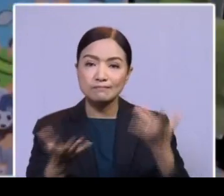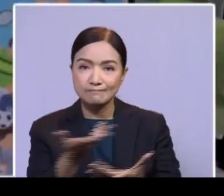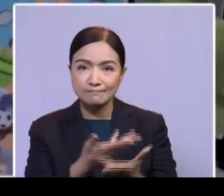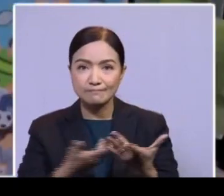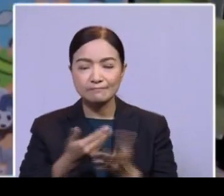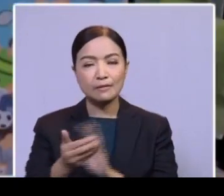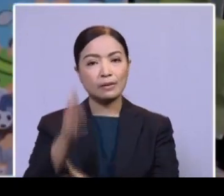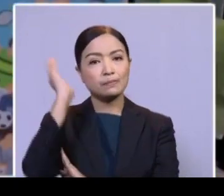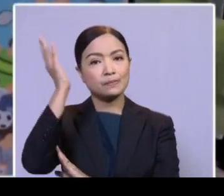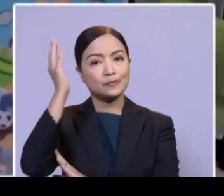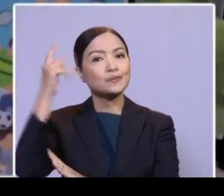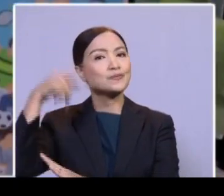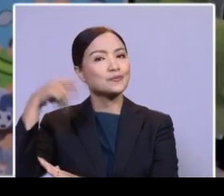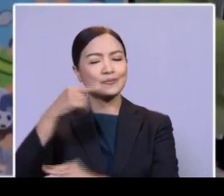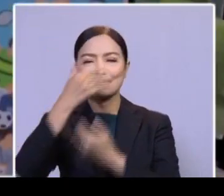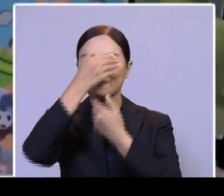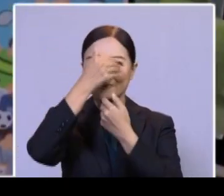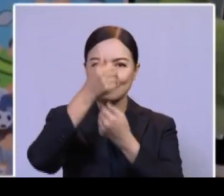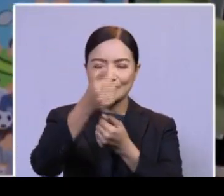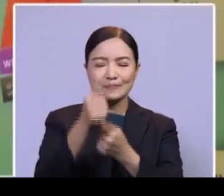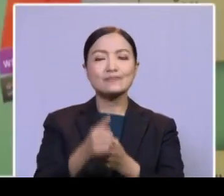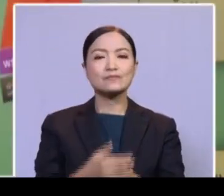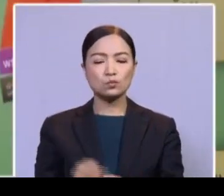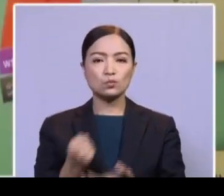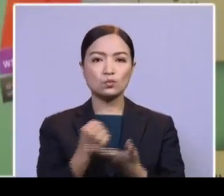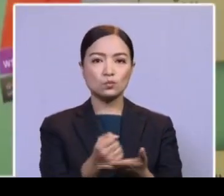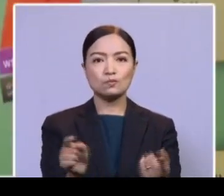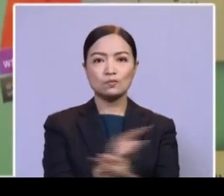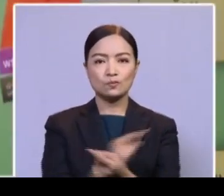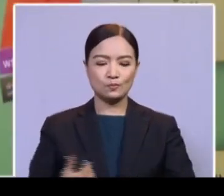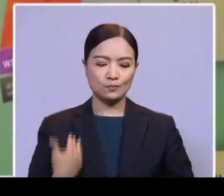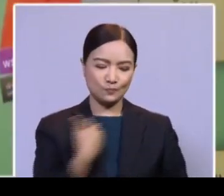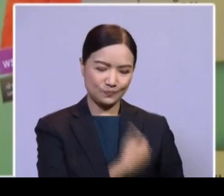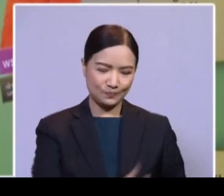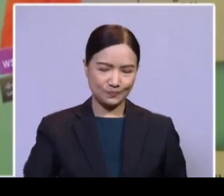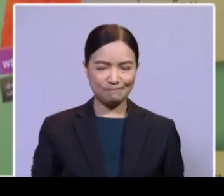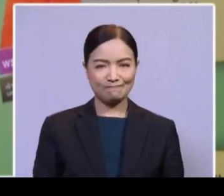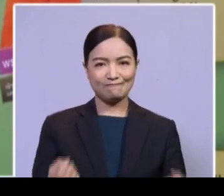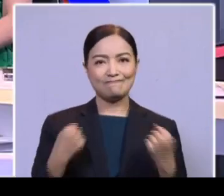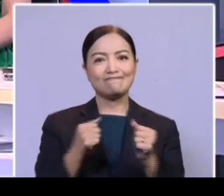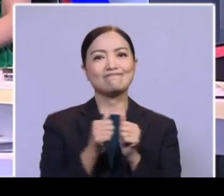การแสดงปาฐกถาที่น่าสนใจในการสร้างสังคมสุขาภาวะที่ดีด้วยค่ะ